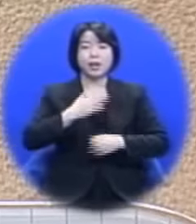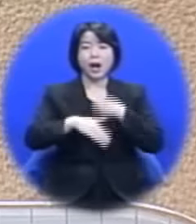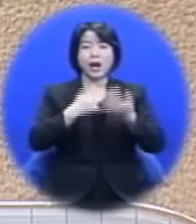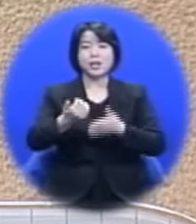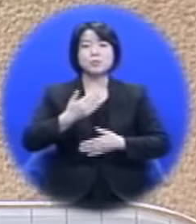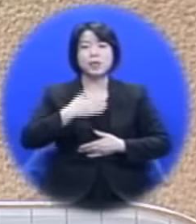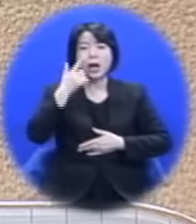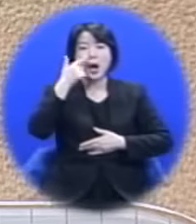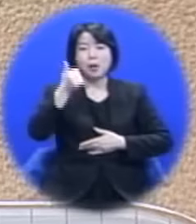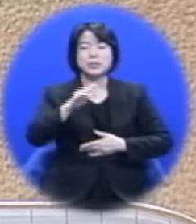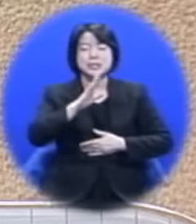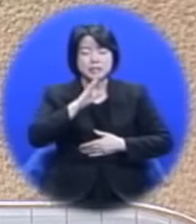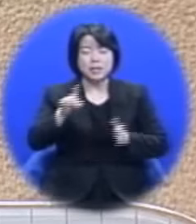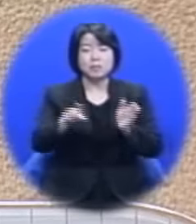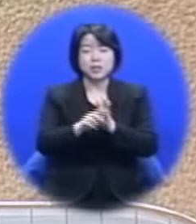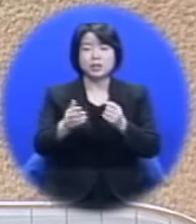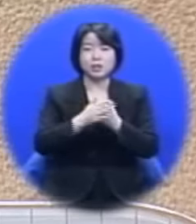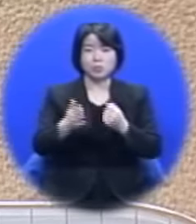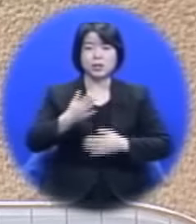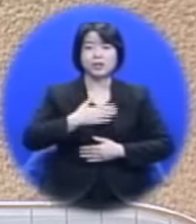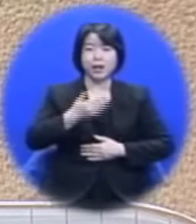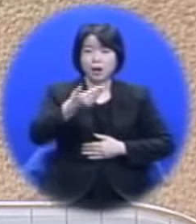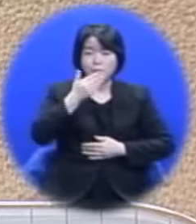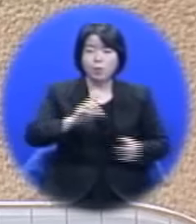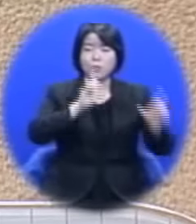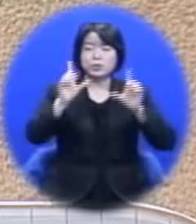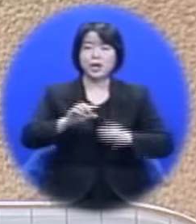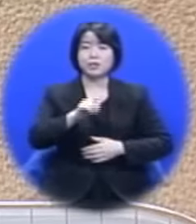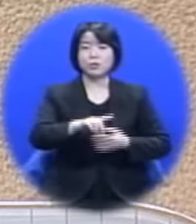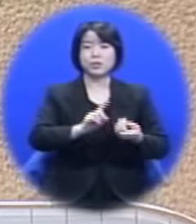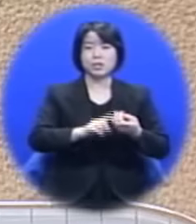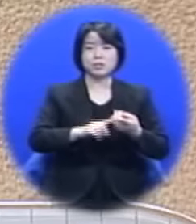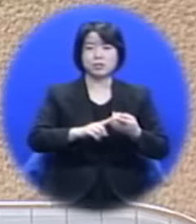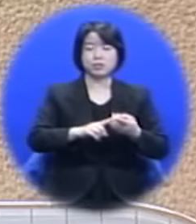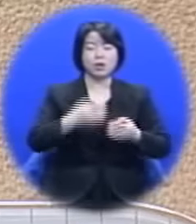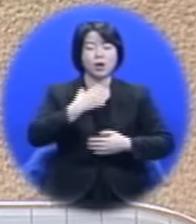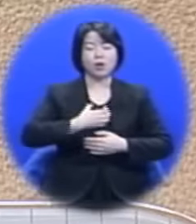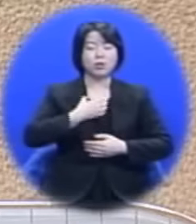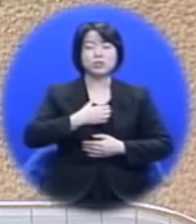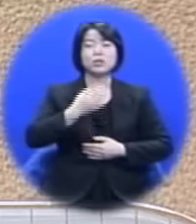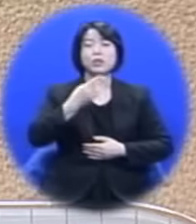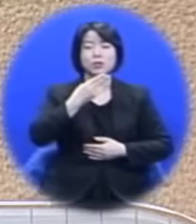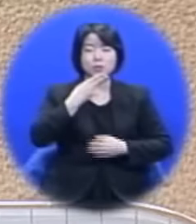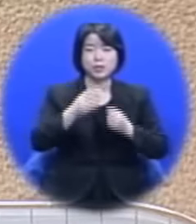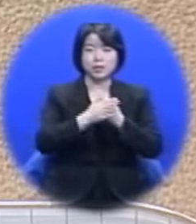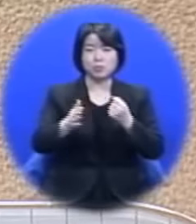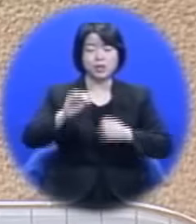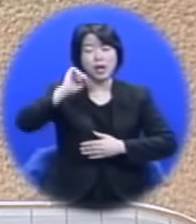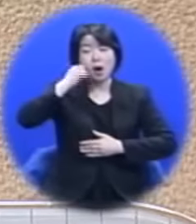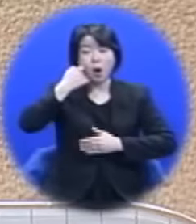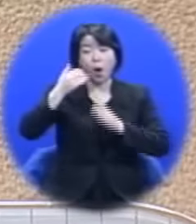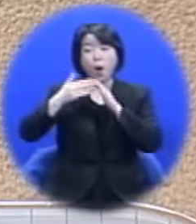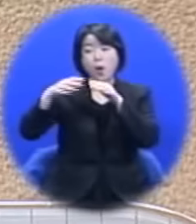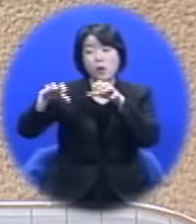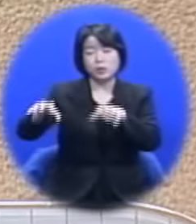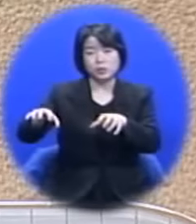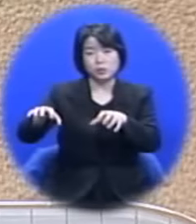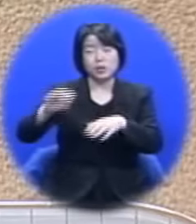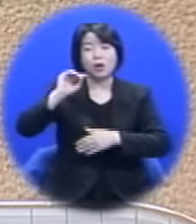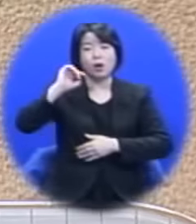믿으니까 더 이상 내가 먹고 사는 것에 대해서는 걱정하지 않으니까 어려운 이웃을 어려운